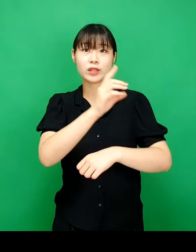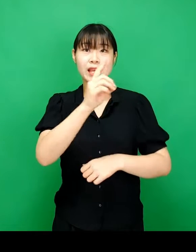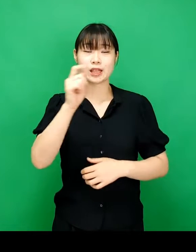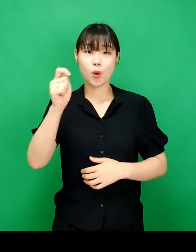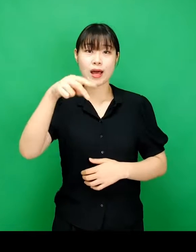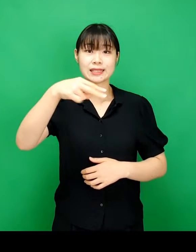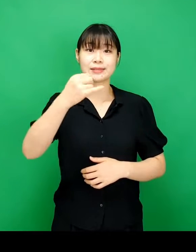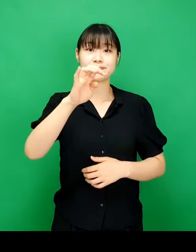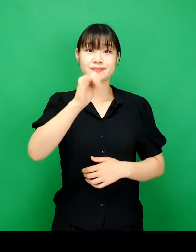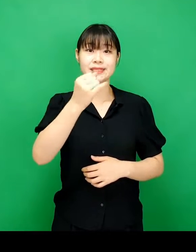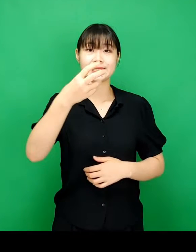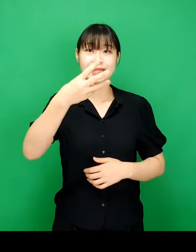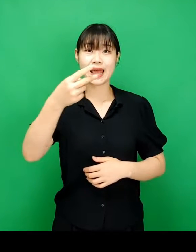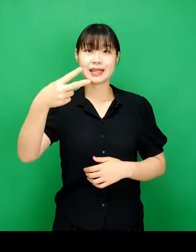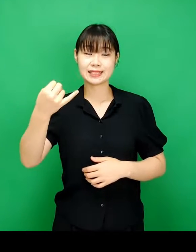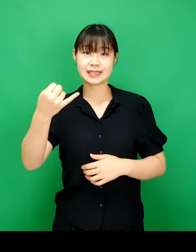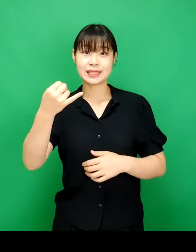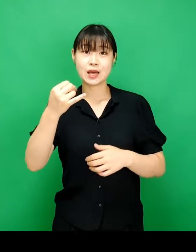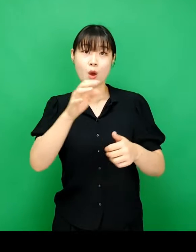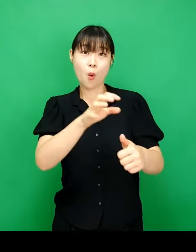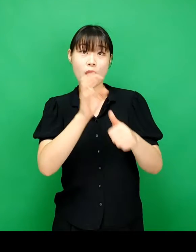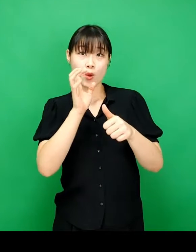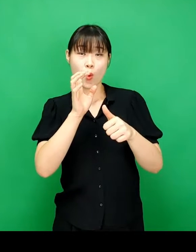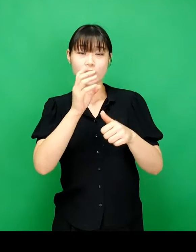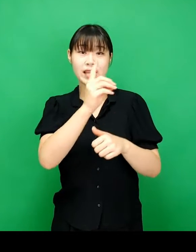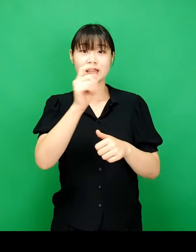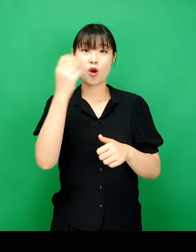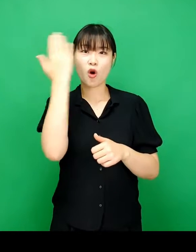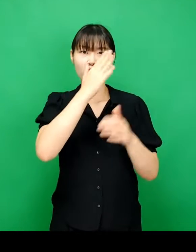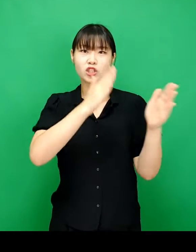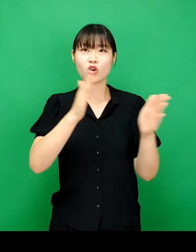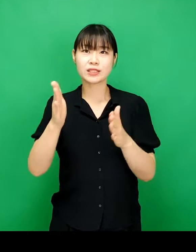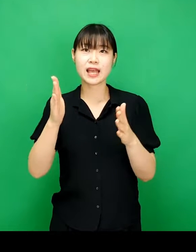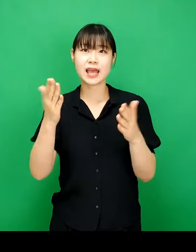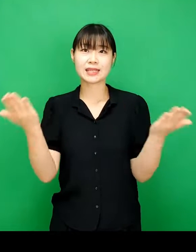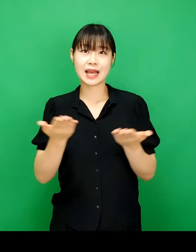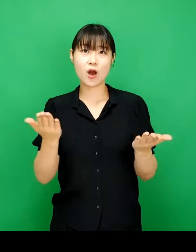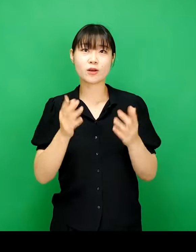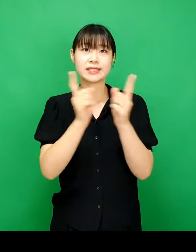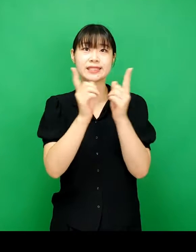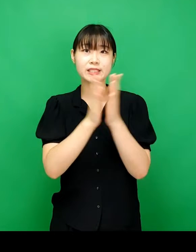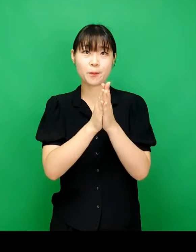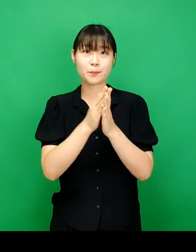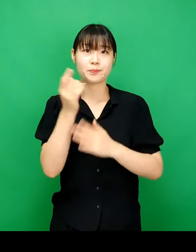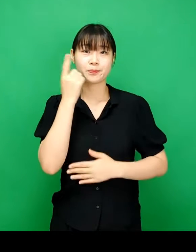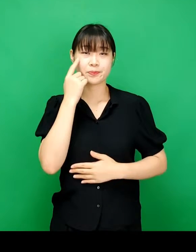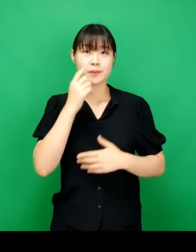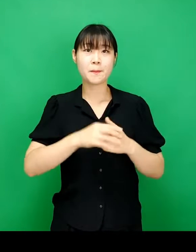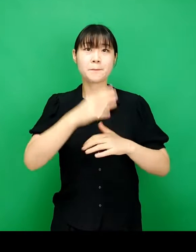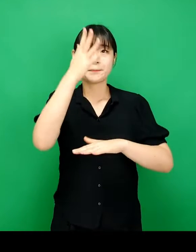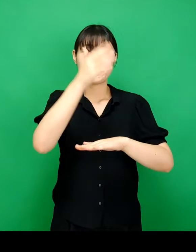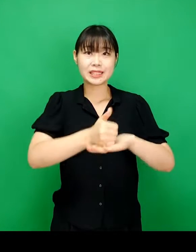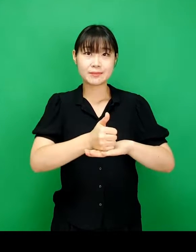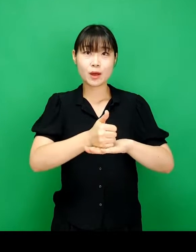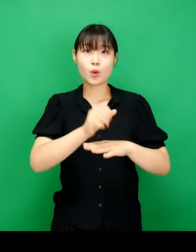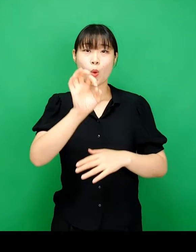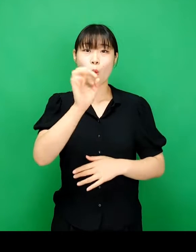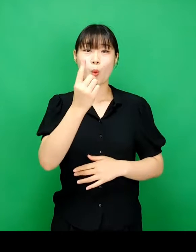두 번째로 실습 데이터와 스프레드시트 도구를 활용해서 데이터 정제 작업을 직접